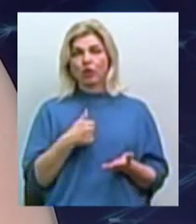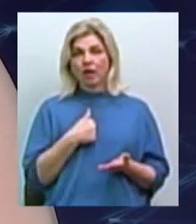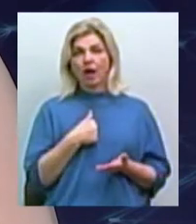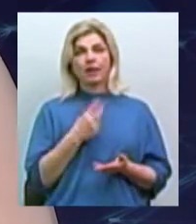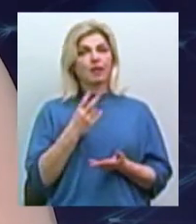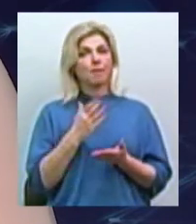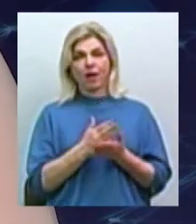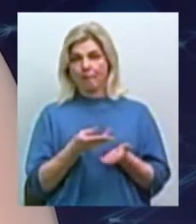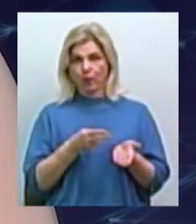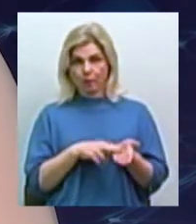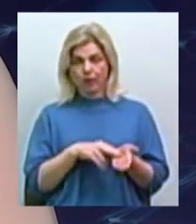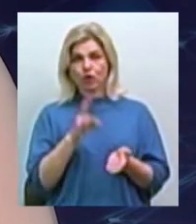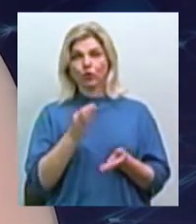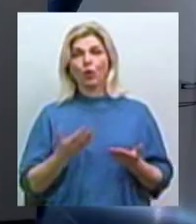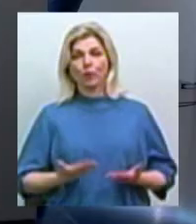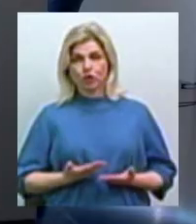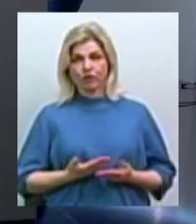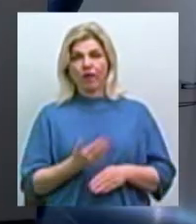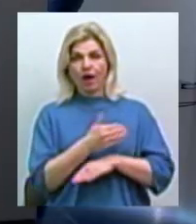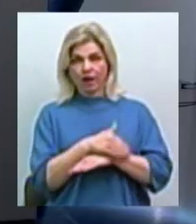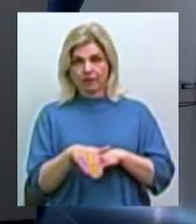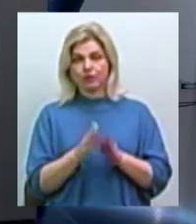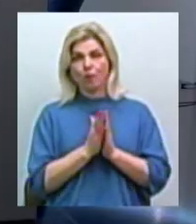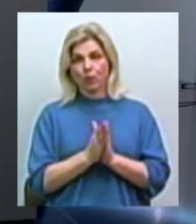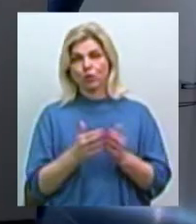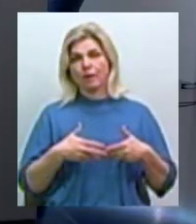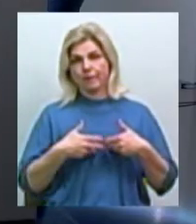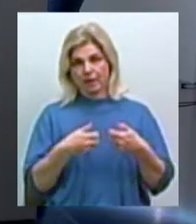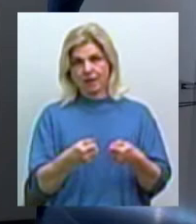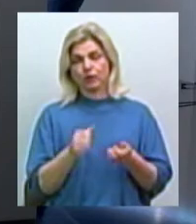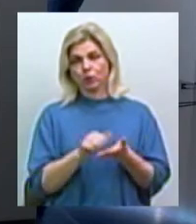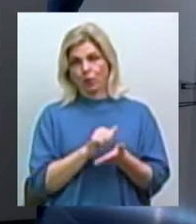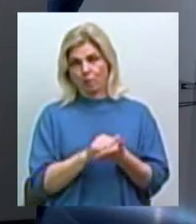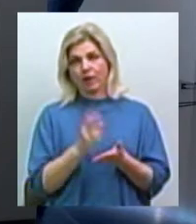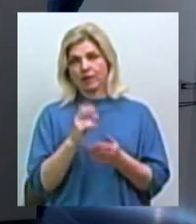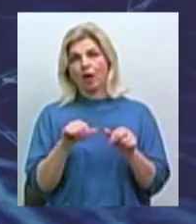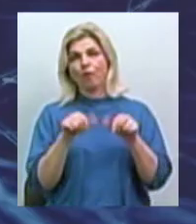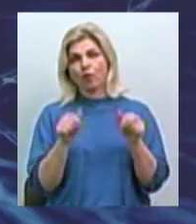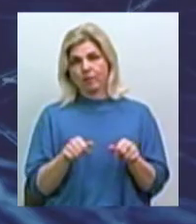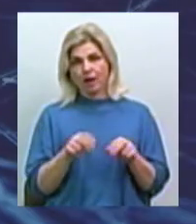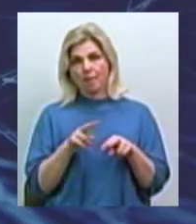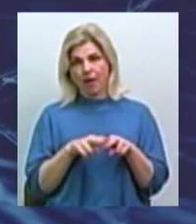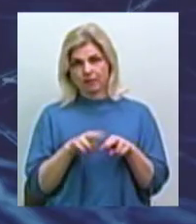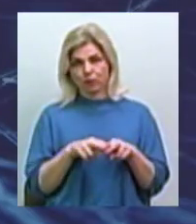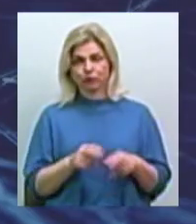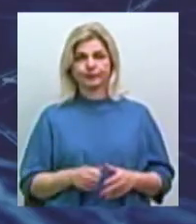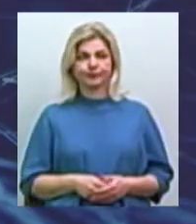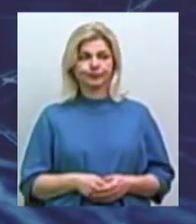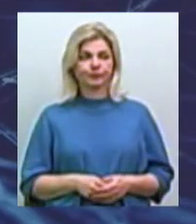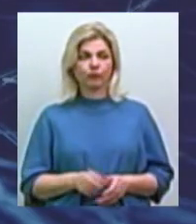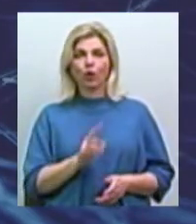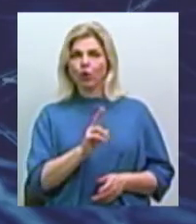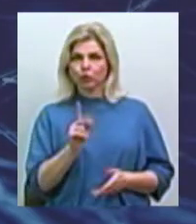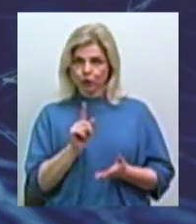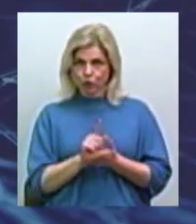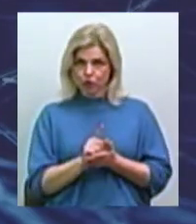реєстрації, але проживаю за певною адресою, прошу прийняти документи на оформлення паспорту. Втім, хтось повинен